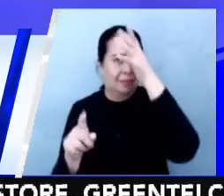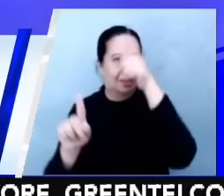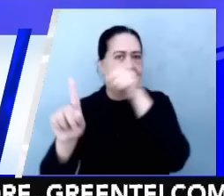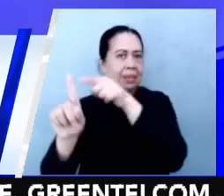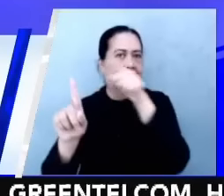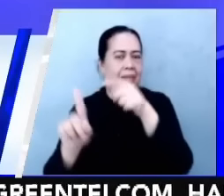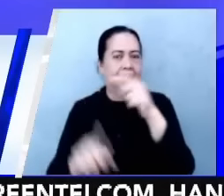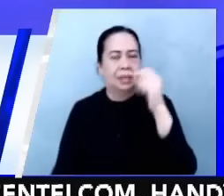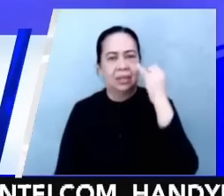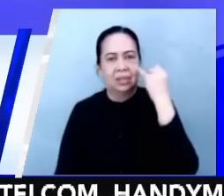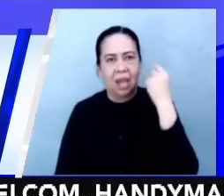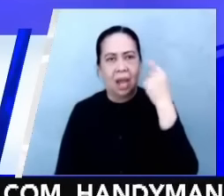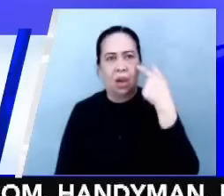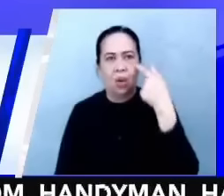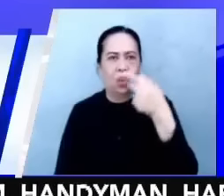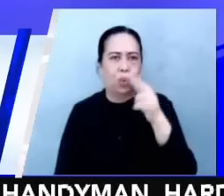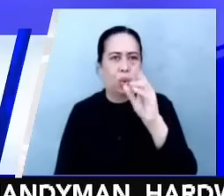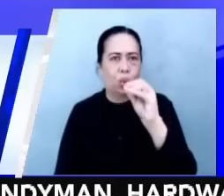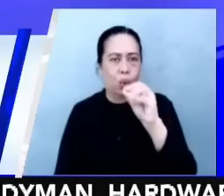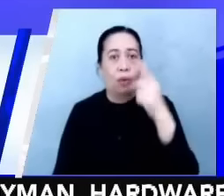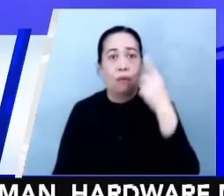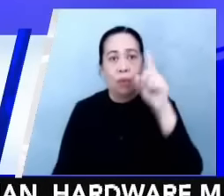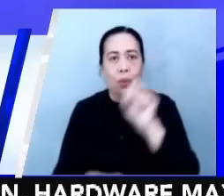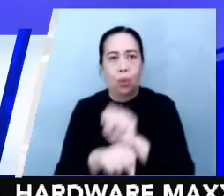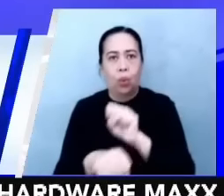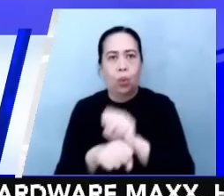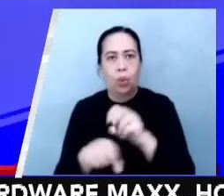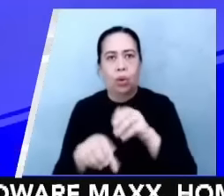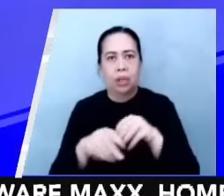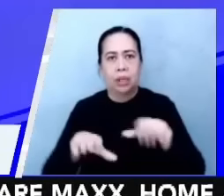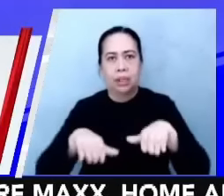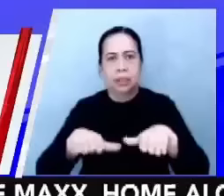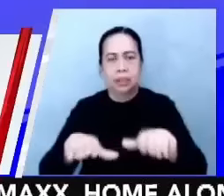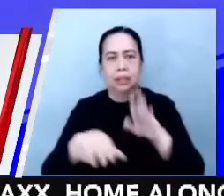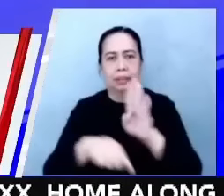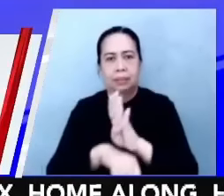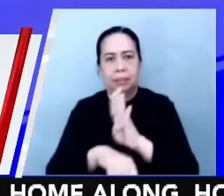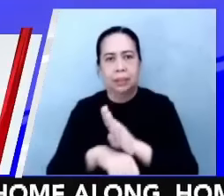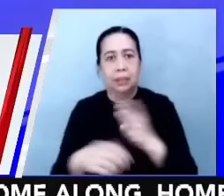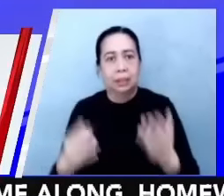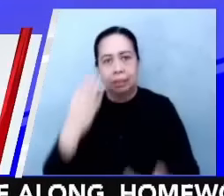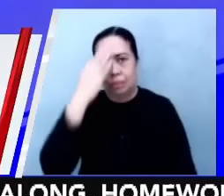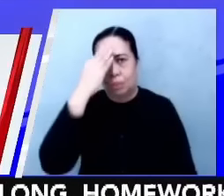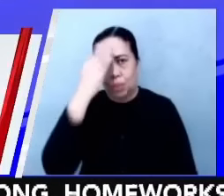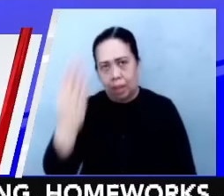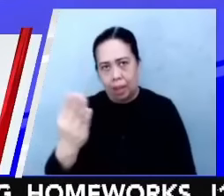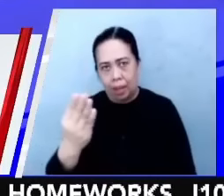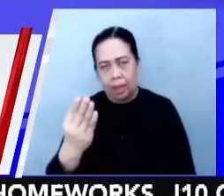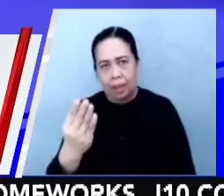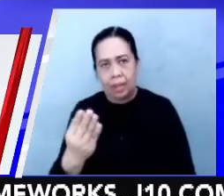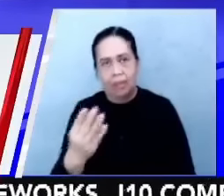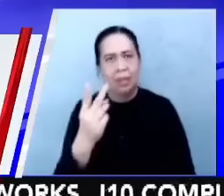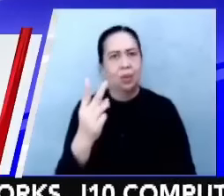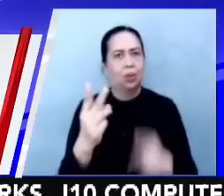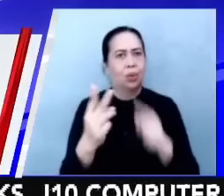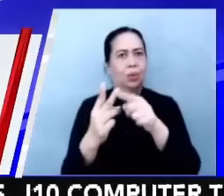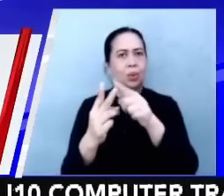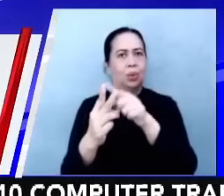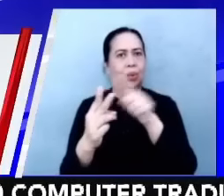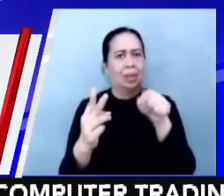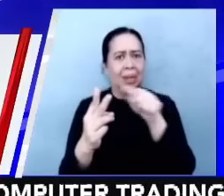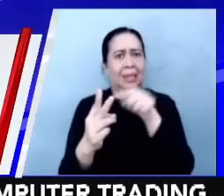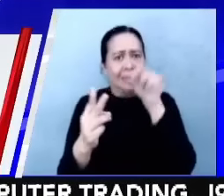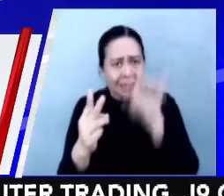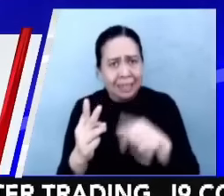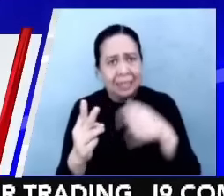zongo para magtrabaho sa embroidery business nila sa Bulacan eh yung dalawa rin yun ang sinasabing mga magulang ni Alice guo '